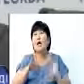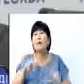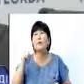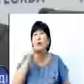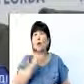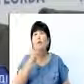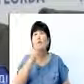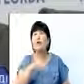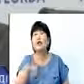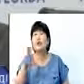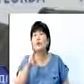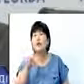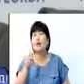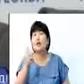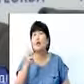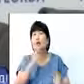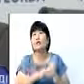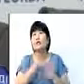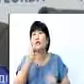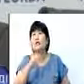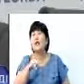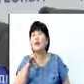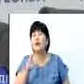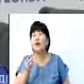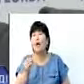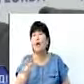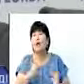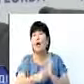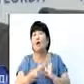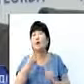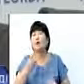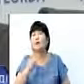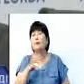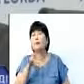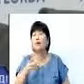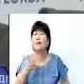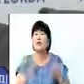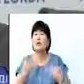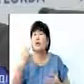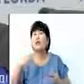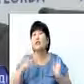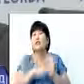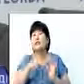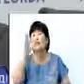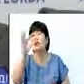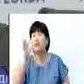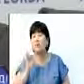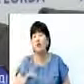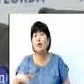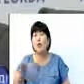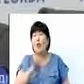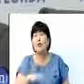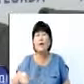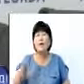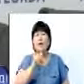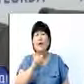үнемделген 2 миллиард 282 миллион қаржының 631 миллионы немесе 28% облыста